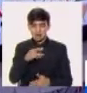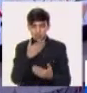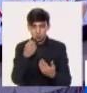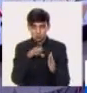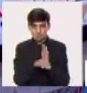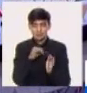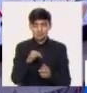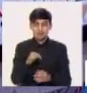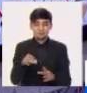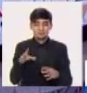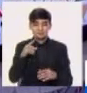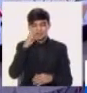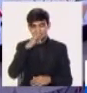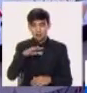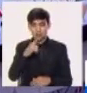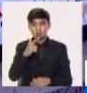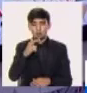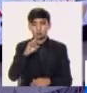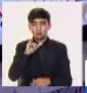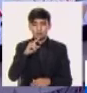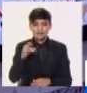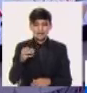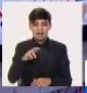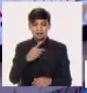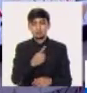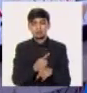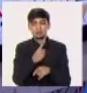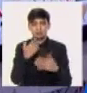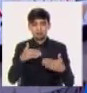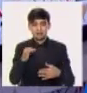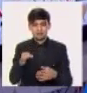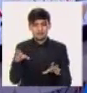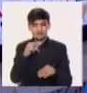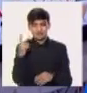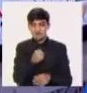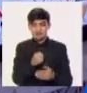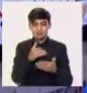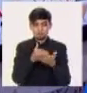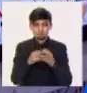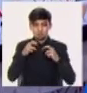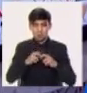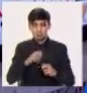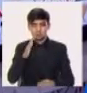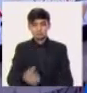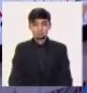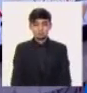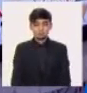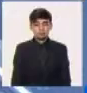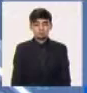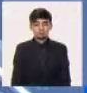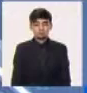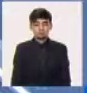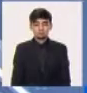нем постсоветская страна – это Грузия. Перечень будут пересматривать каждые 2 недели. Оскар?